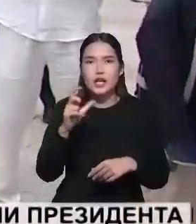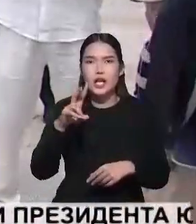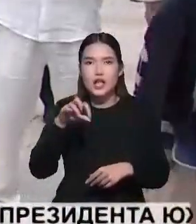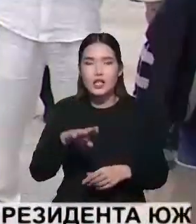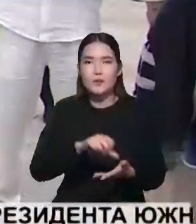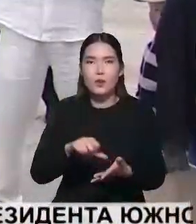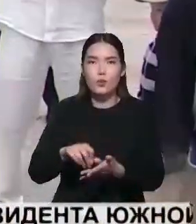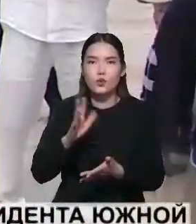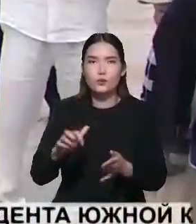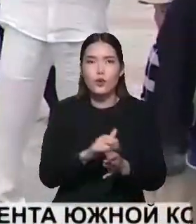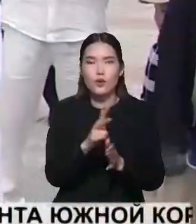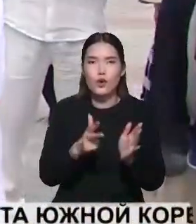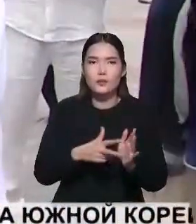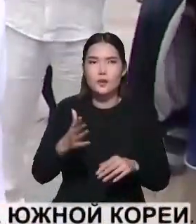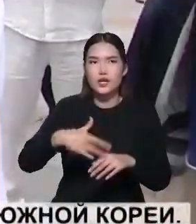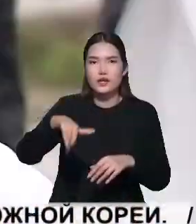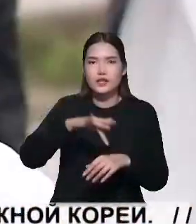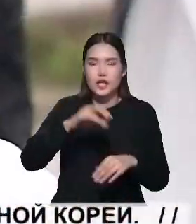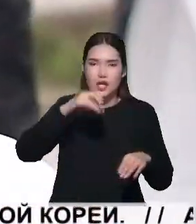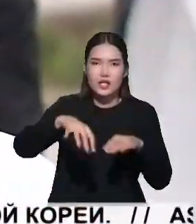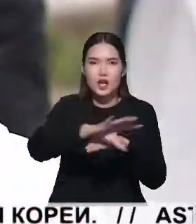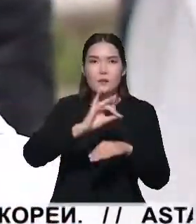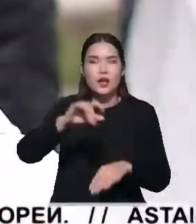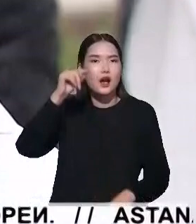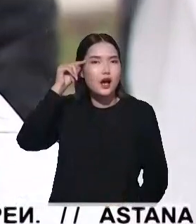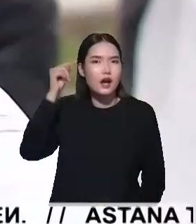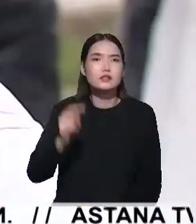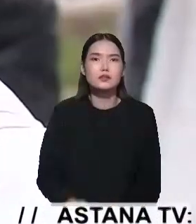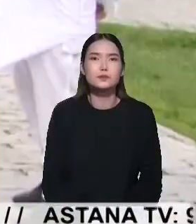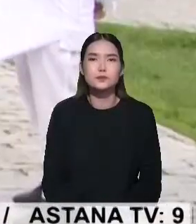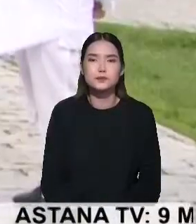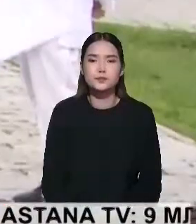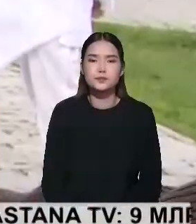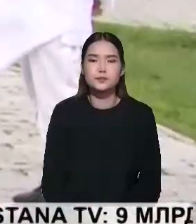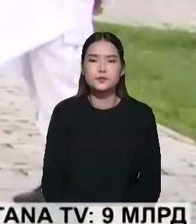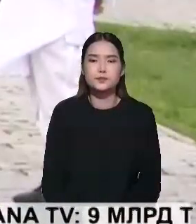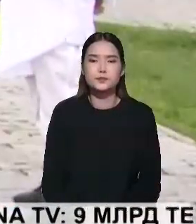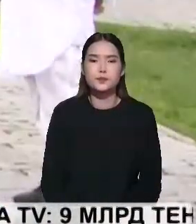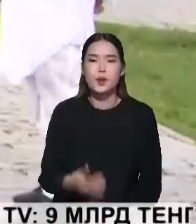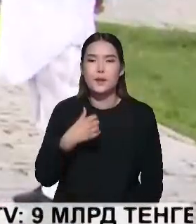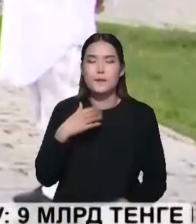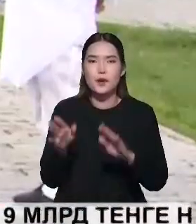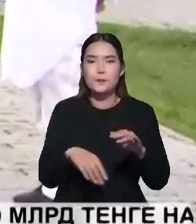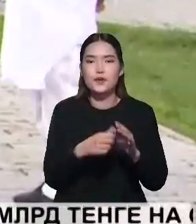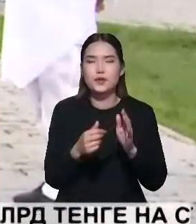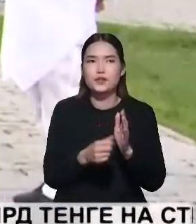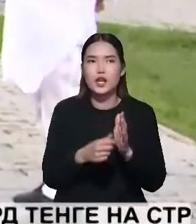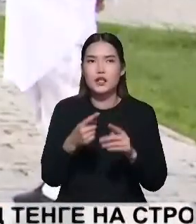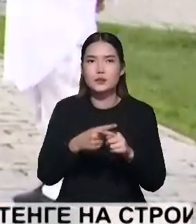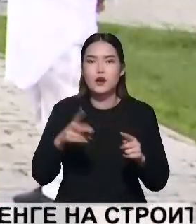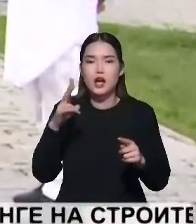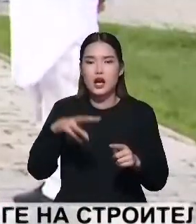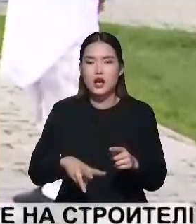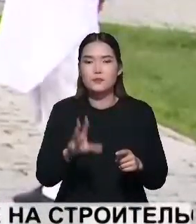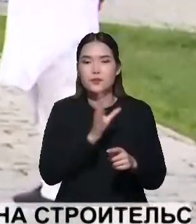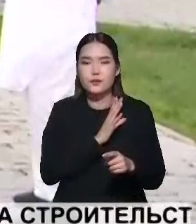участники пройдут по 18 странам Европы и Азии. Мы прошли 16 маршей пешим ходом,